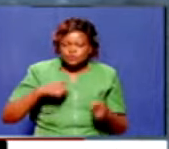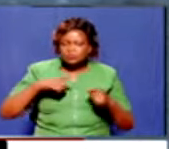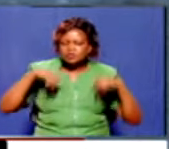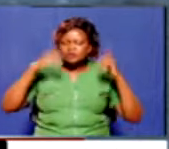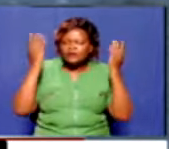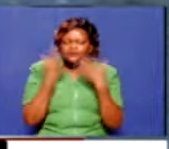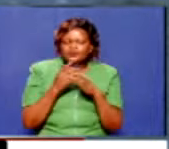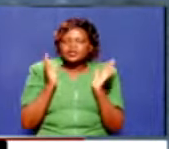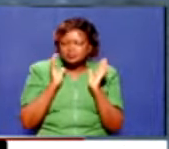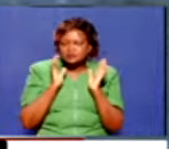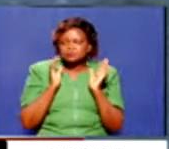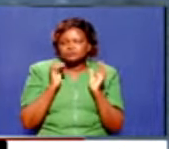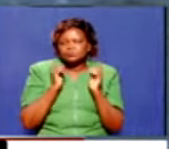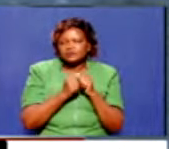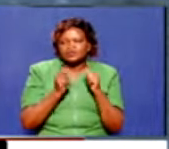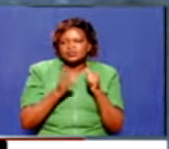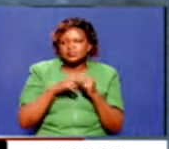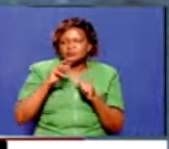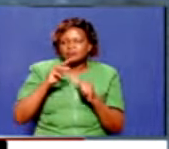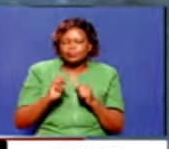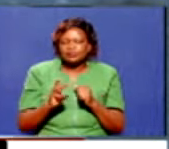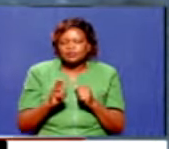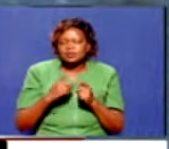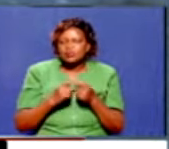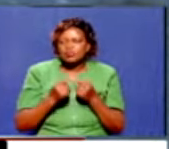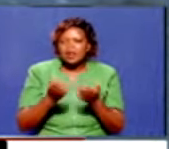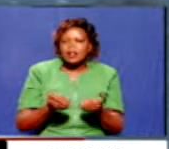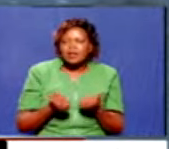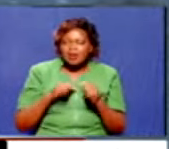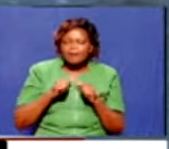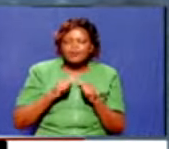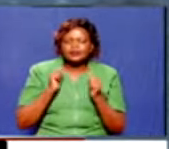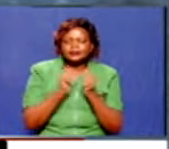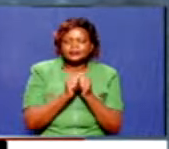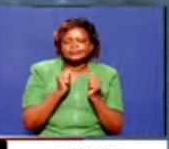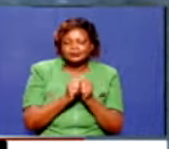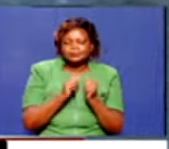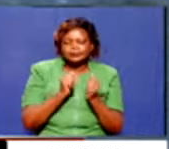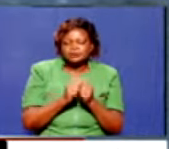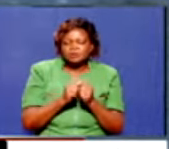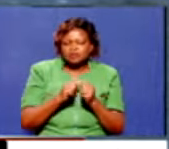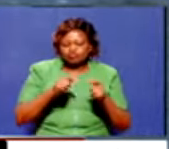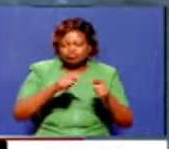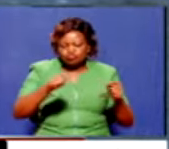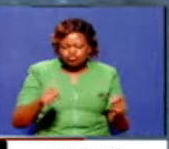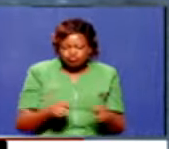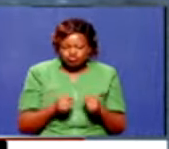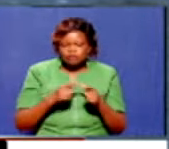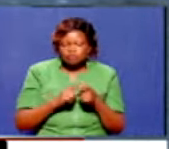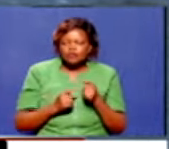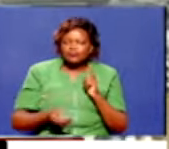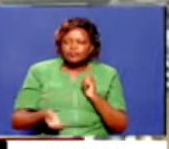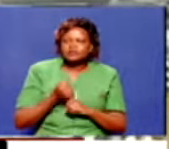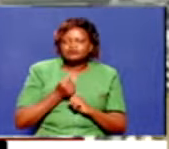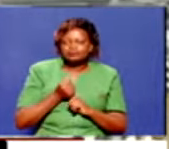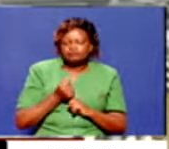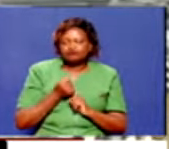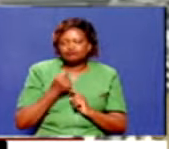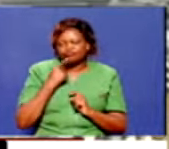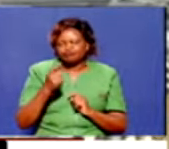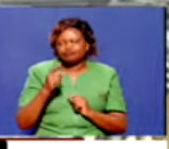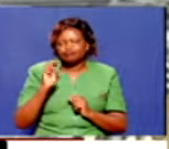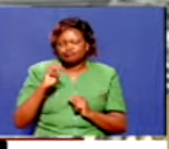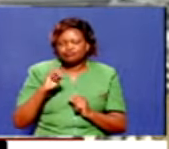well of 17 megawatts. We will need about 10 wells, then we have achieved the 100 megawatts.